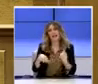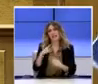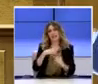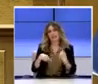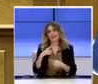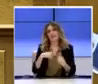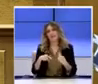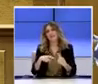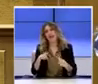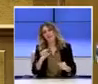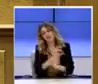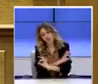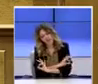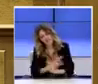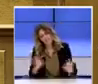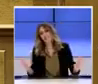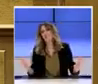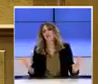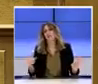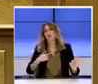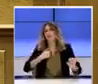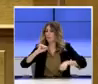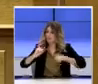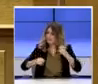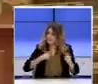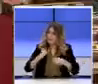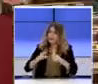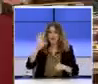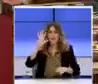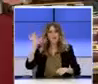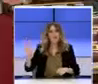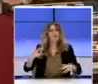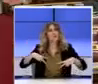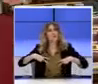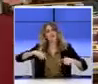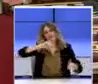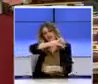κρίση, είναι δεδομένα και θα αγωνιστούμε γι' αυτό.